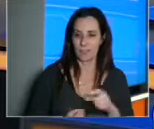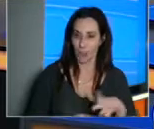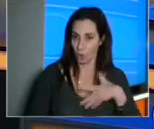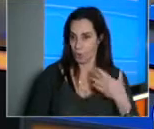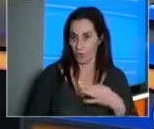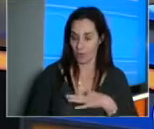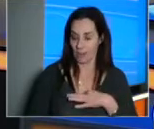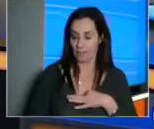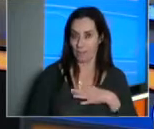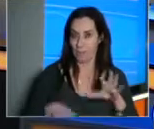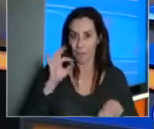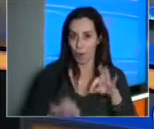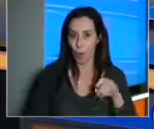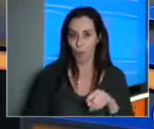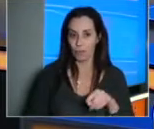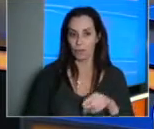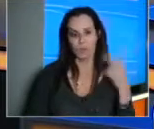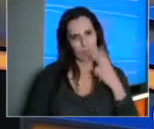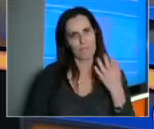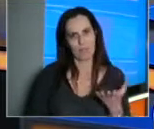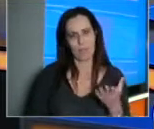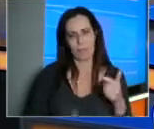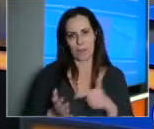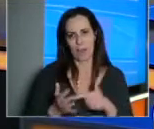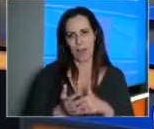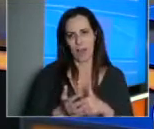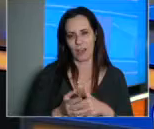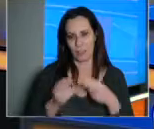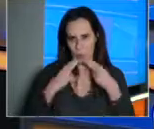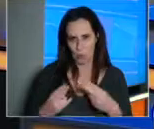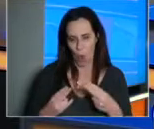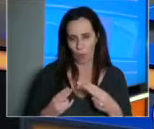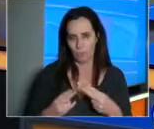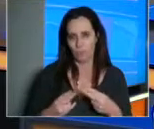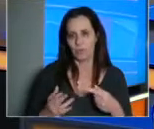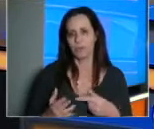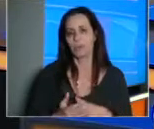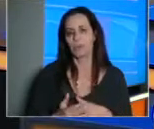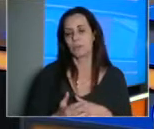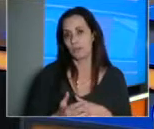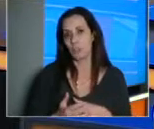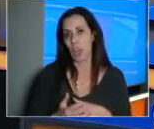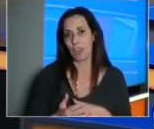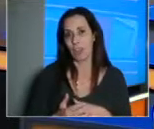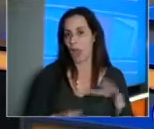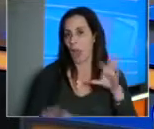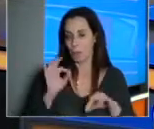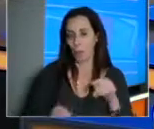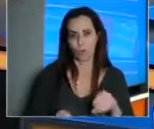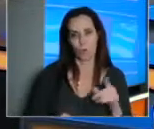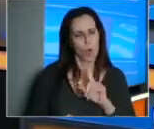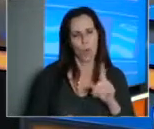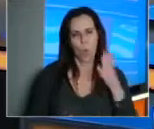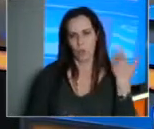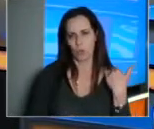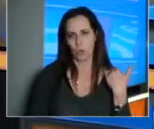התחושה שלי במהלך הבחירות, ובוודאי בעקבות התוצאות והשיח, בעקבות התוצאות היא שהבחירות האלה לא